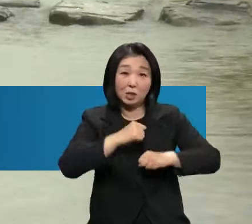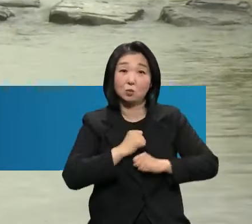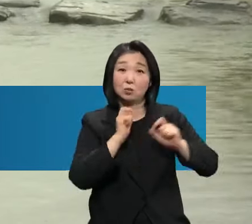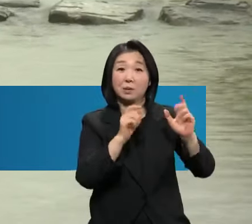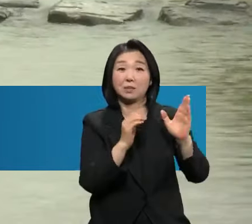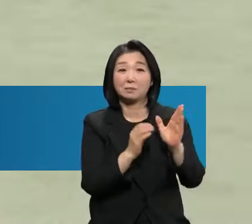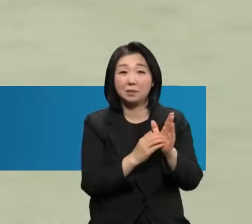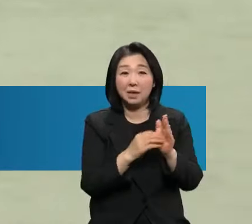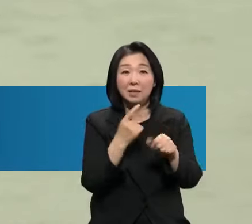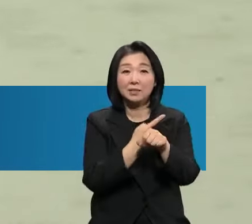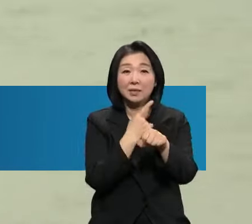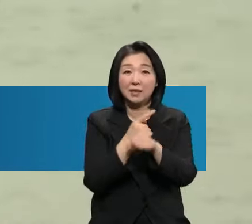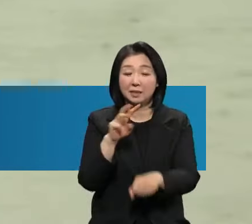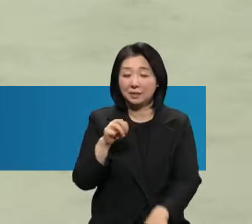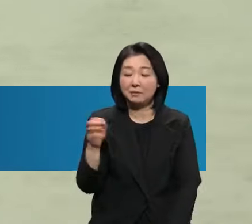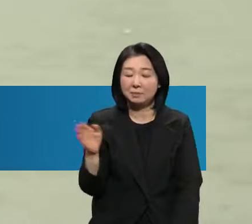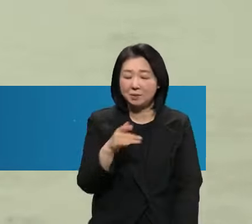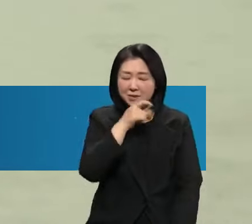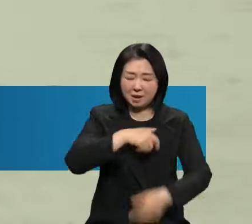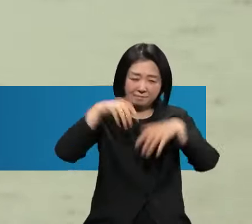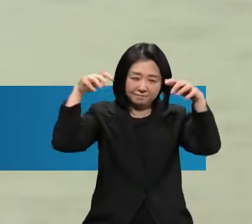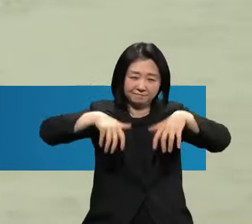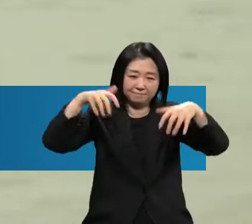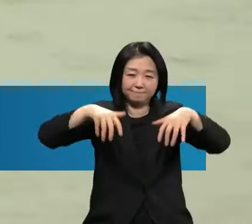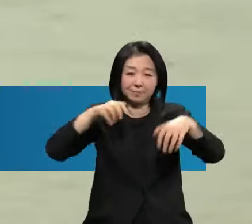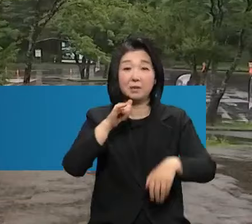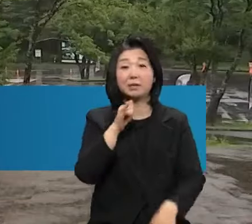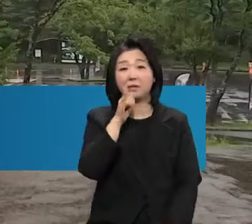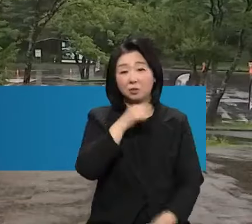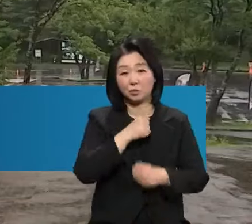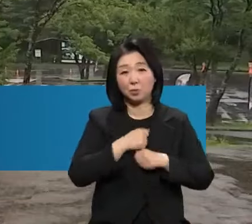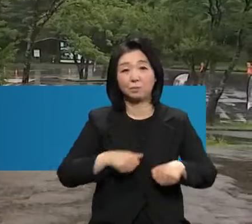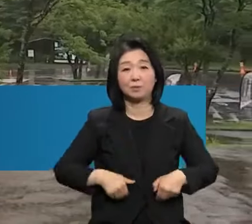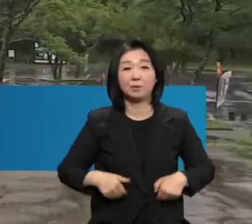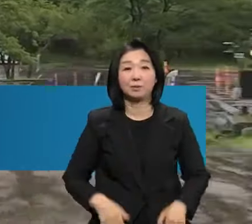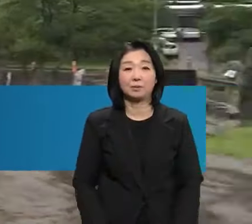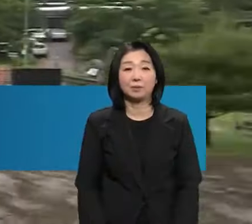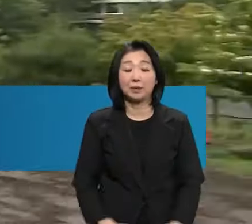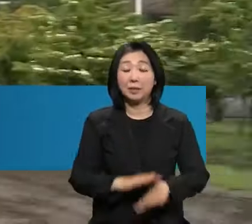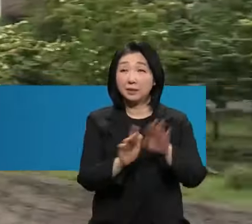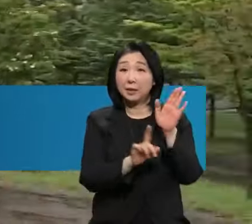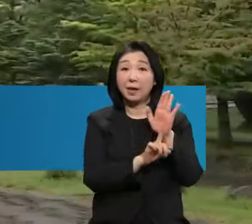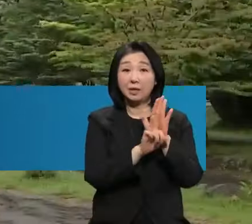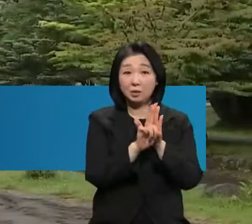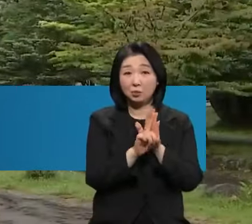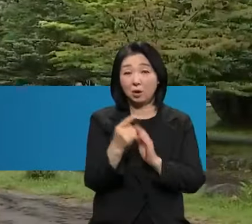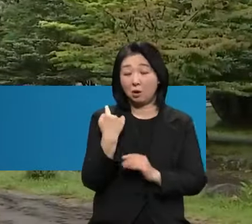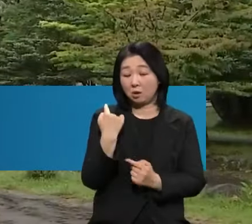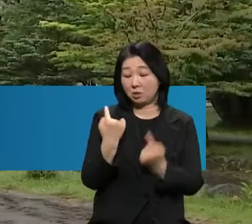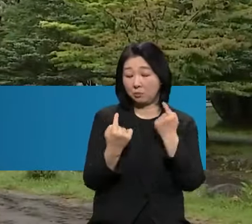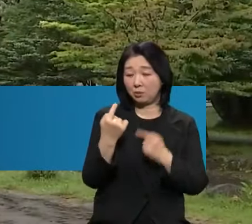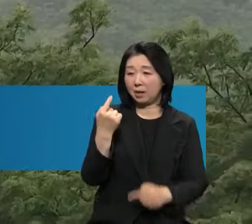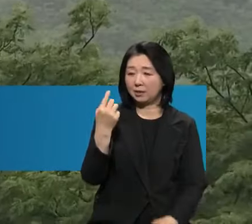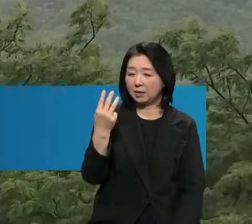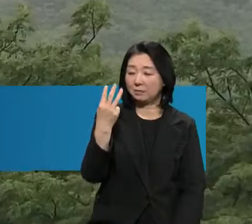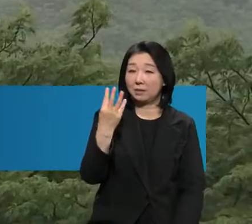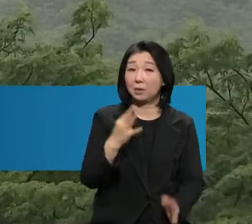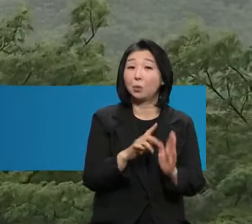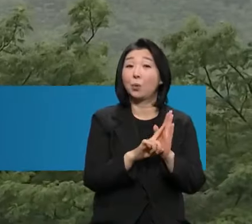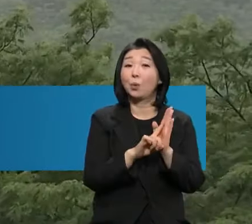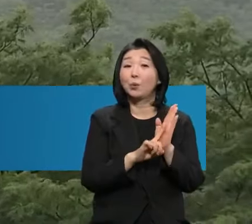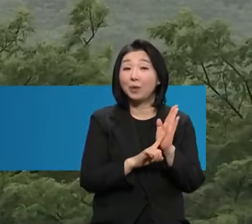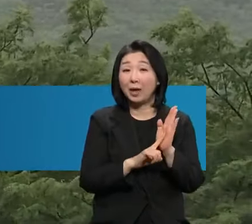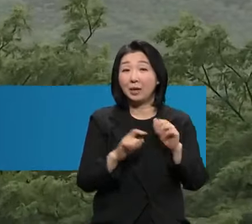시간당 30mm 안팎의 매우 강한 비가 내리는 곳이 있어 주의해야 합니다. 낮 최고 기온은 어제보다 3도에서 4도,